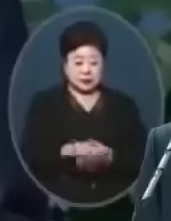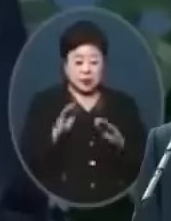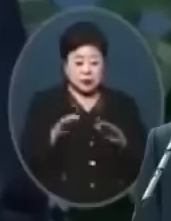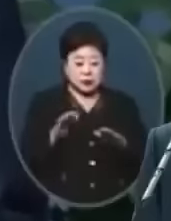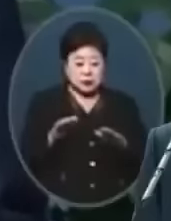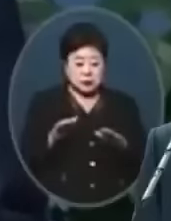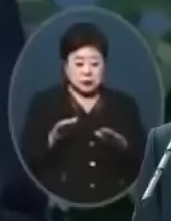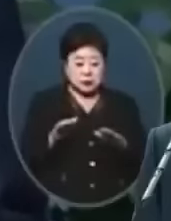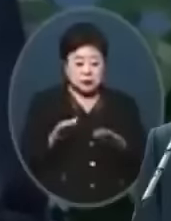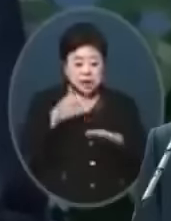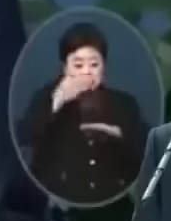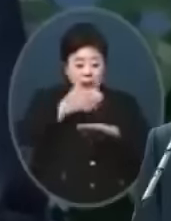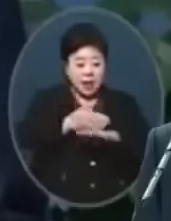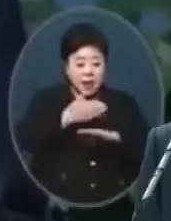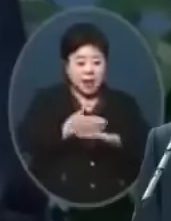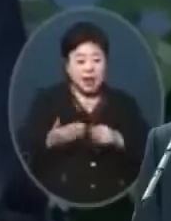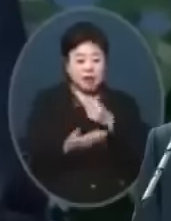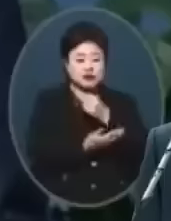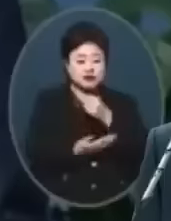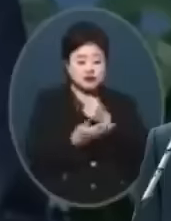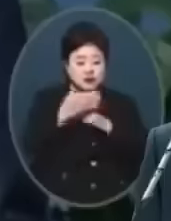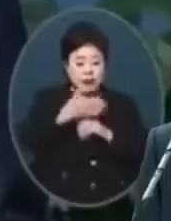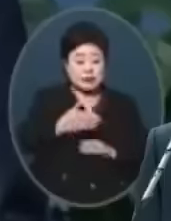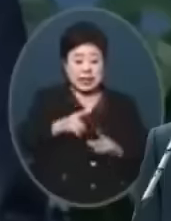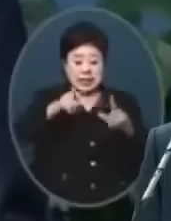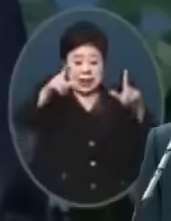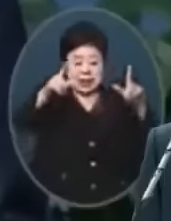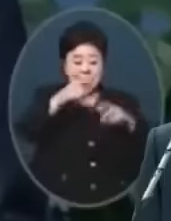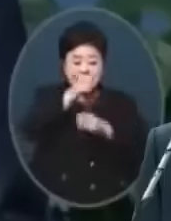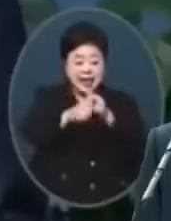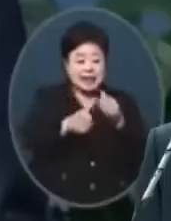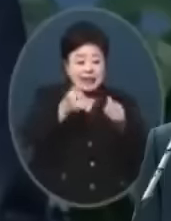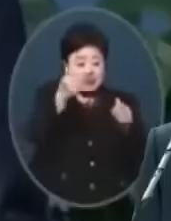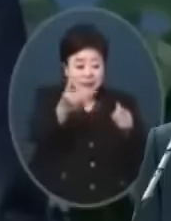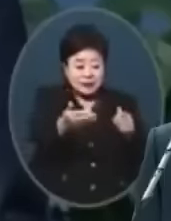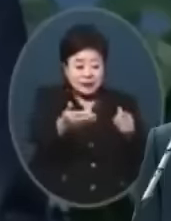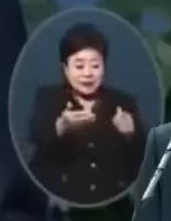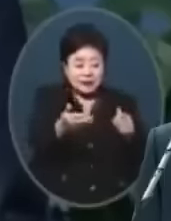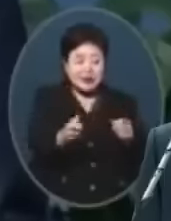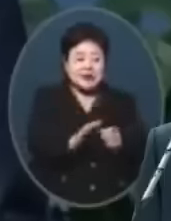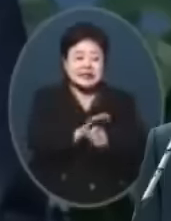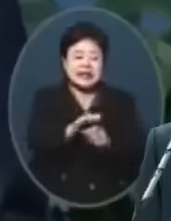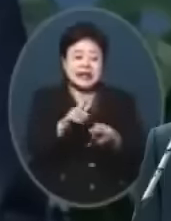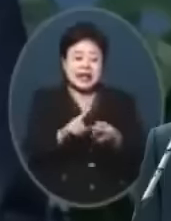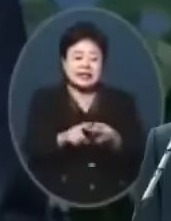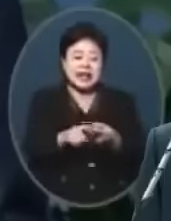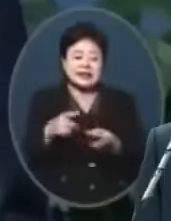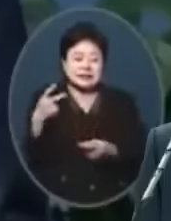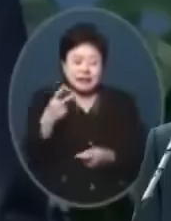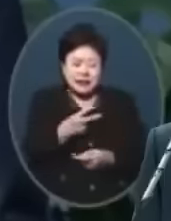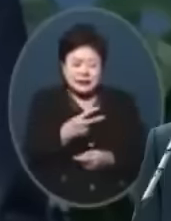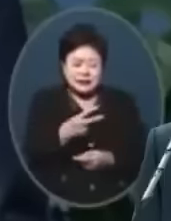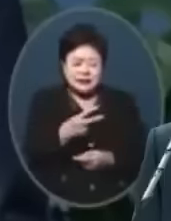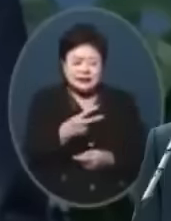오늘 이 감사 주간 동안에 하나님께서 사랑에 대한 것을 다시 한번